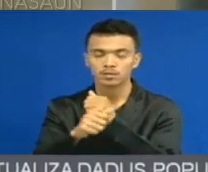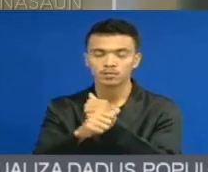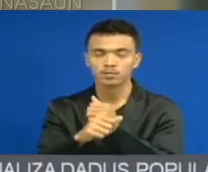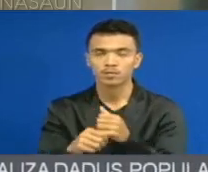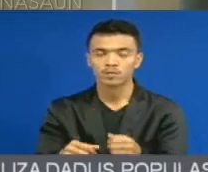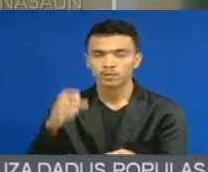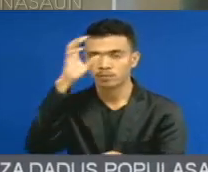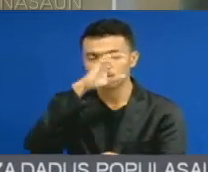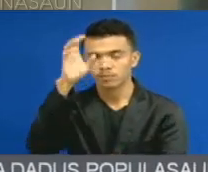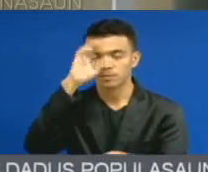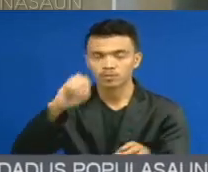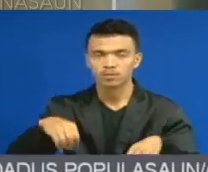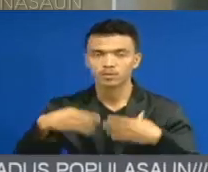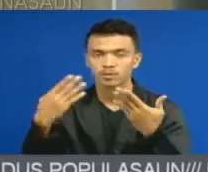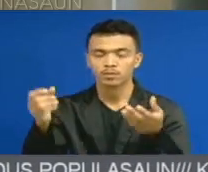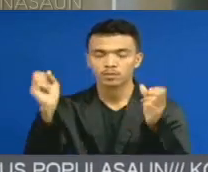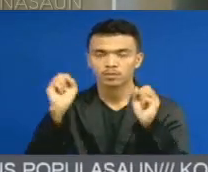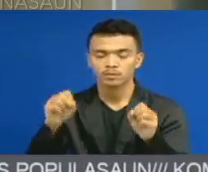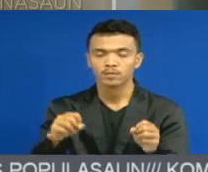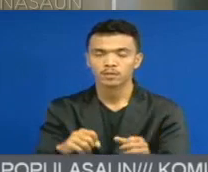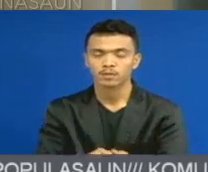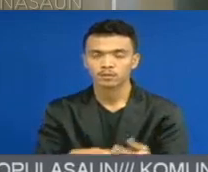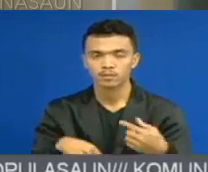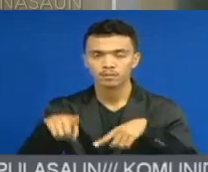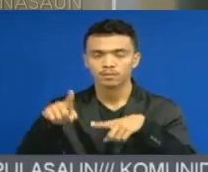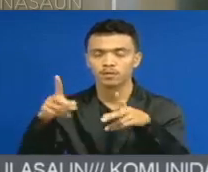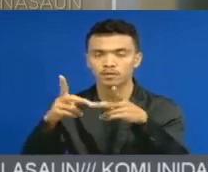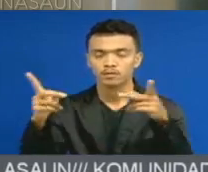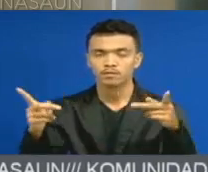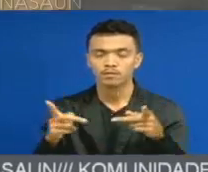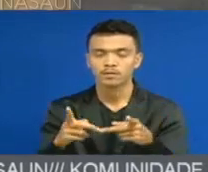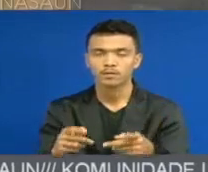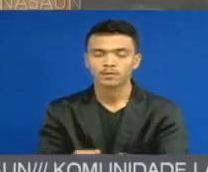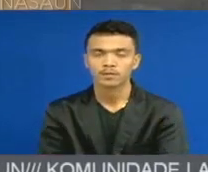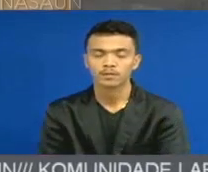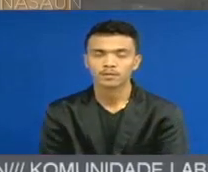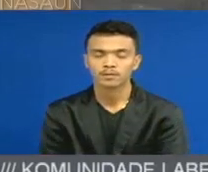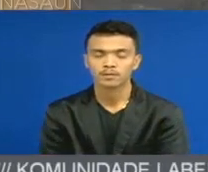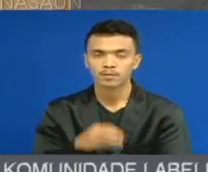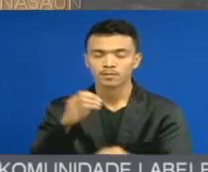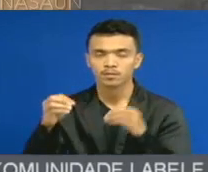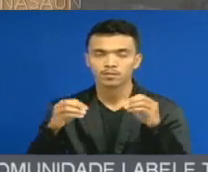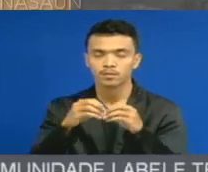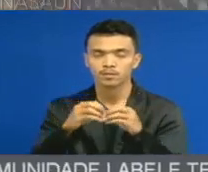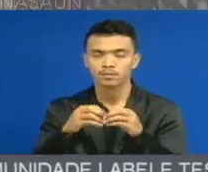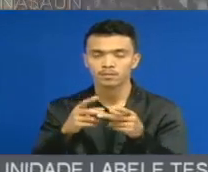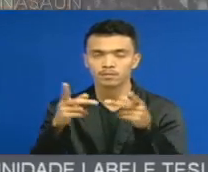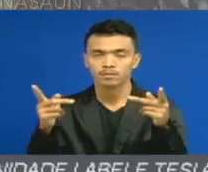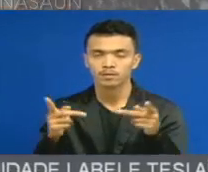aku ambil sebuka mio sana sa para ita bele silur itu nik sana sana ber bahaya fating alilu mercado kon aba kondisan